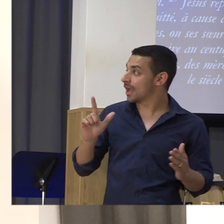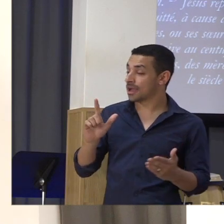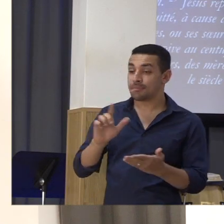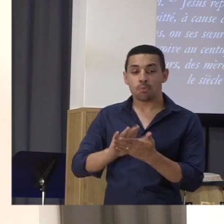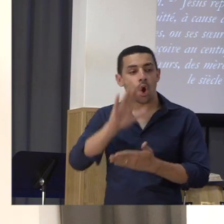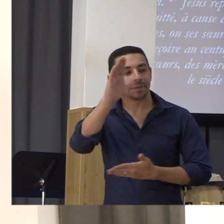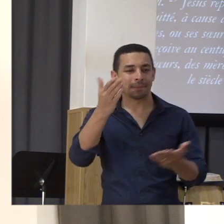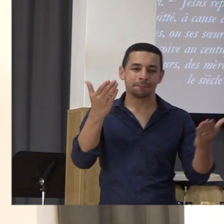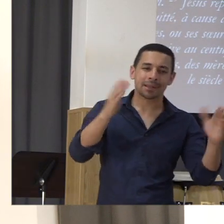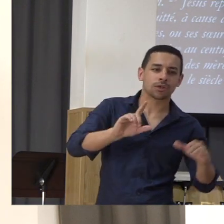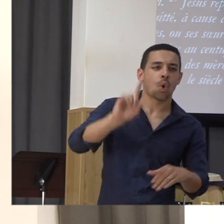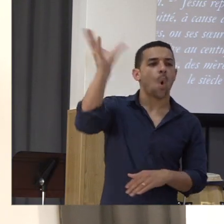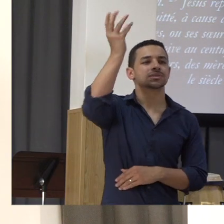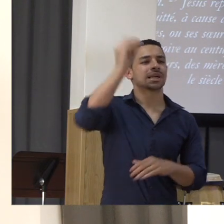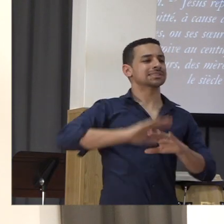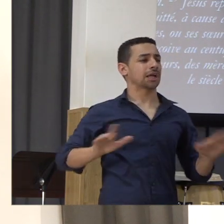des bénédictions qu'au ciel.